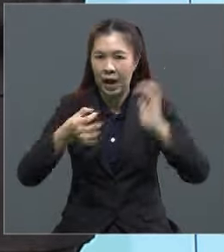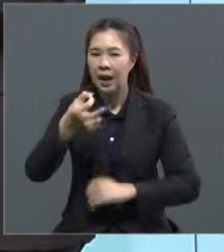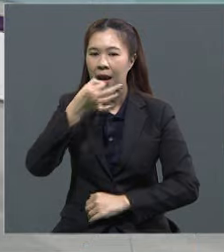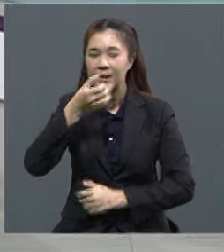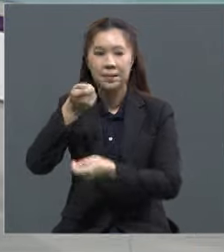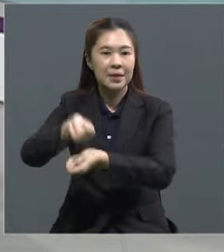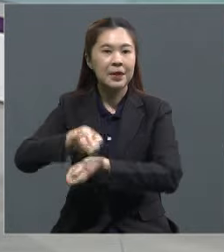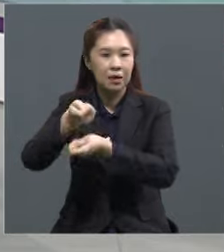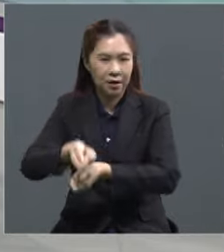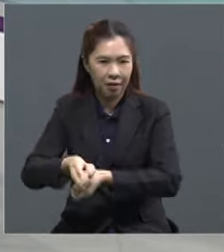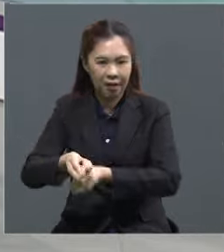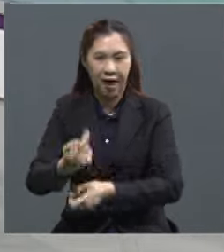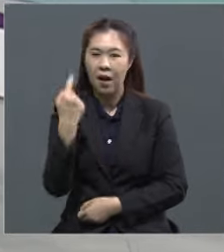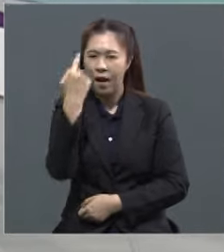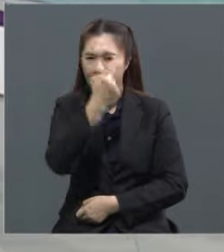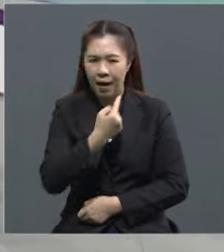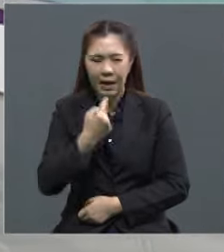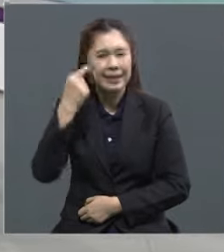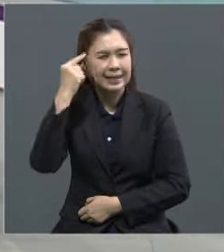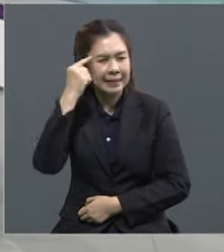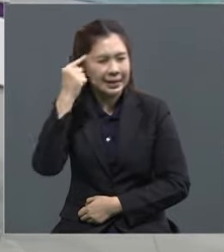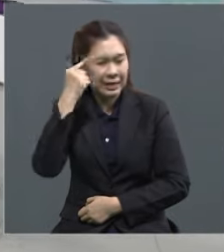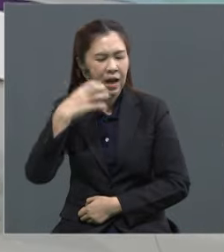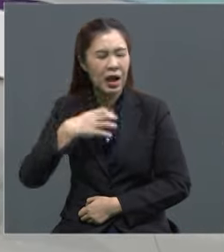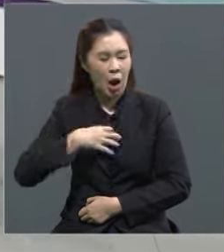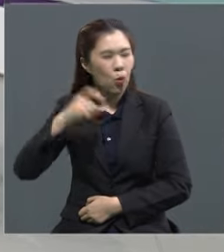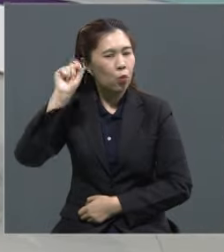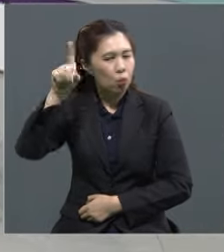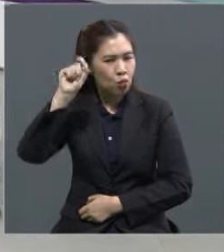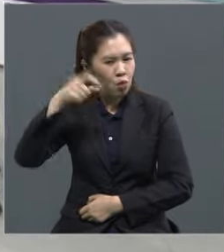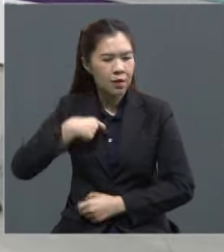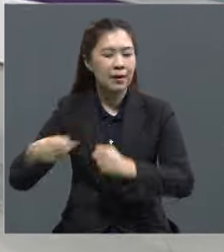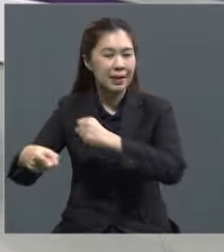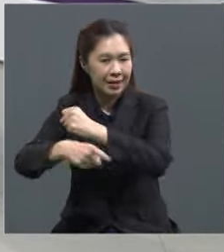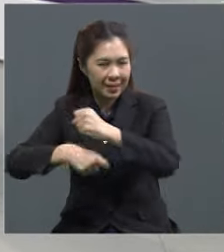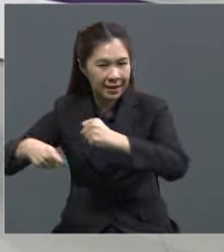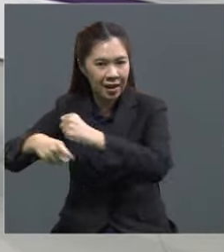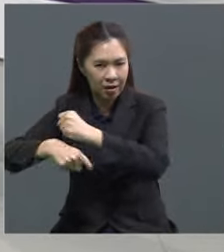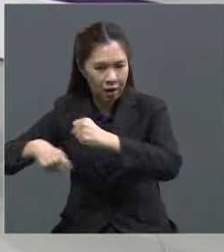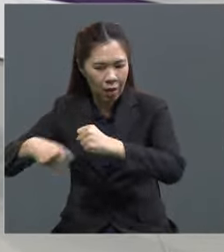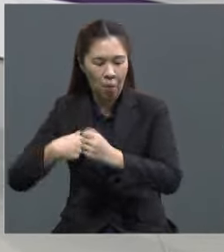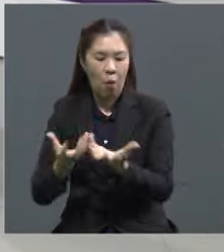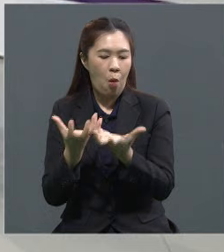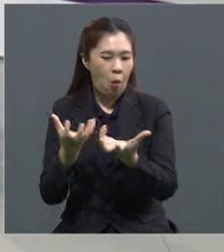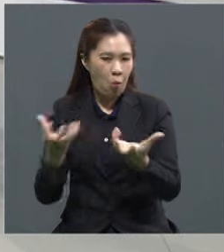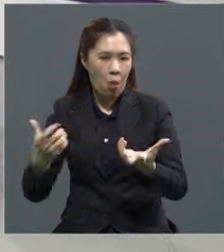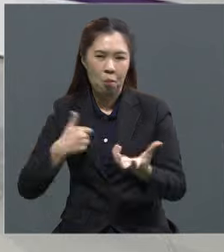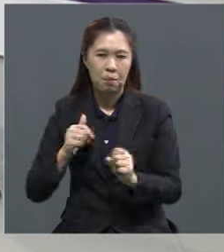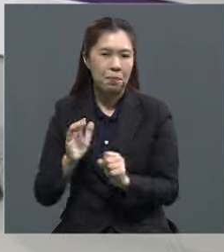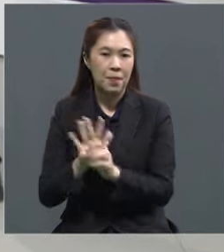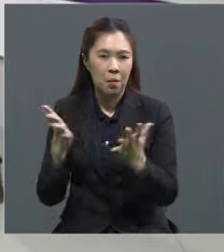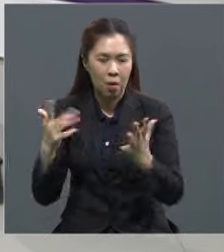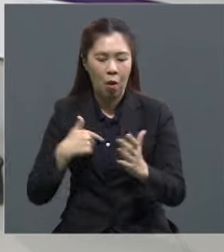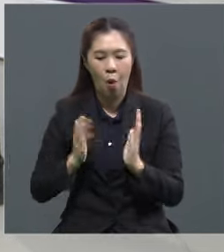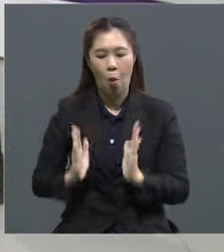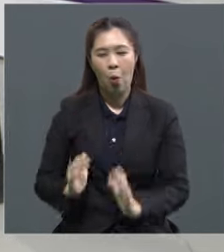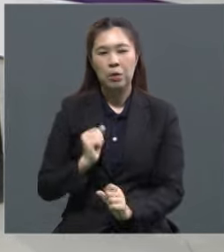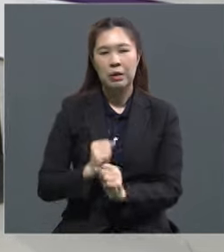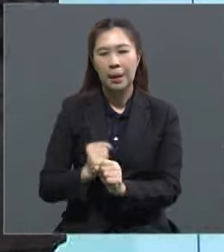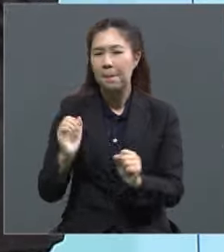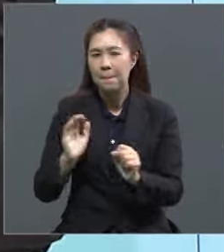พื้นที่ไหนที่อ่าคิดว่าต้องเกบเล่นเกี่ยวเกวในส่วนนี้แล้วเครื่องไม้้เครื่องมือของตนเองไม่เพียงพอกำลังคนไม่เพียง